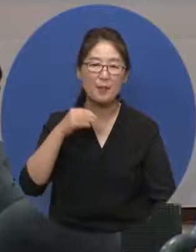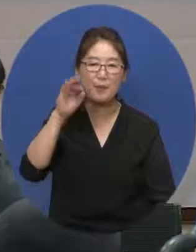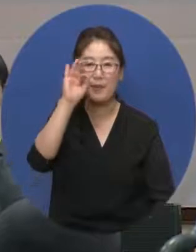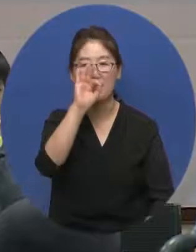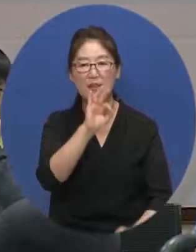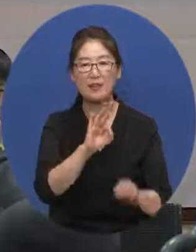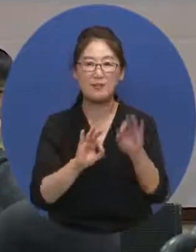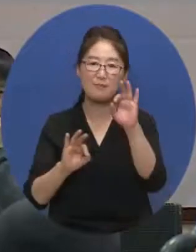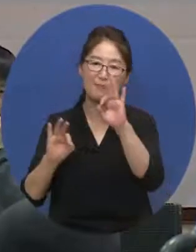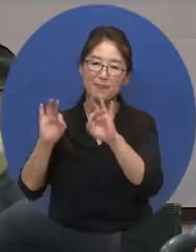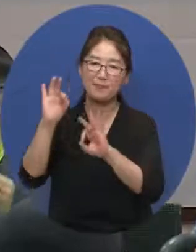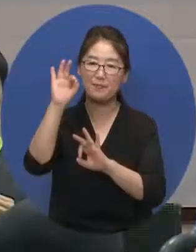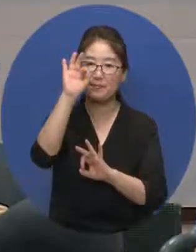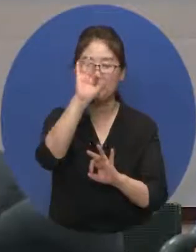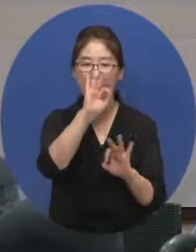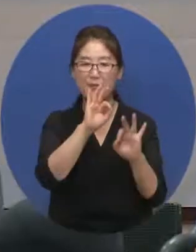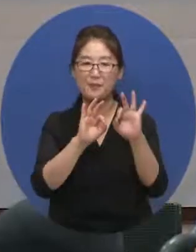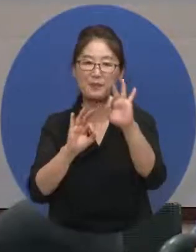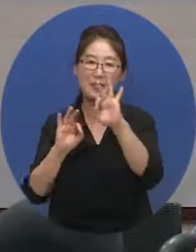안에서